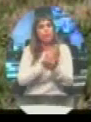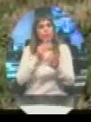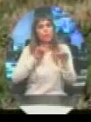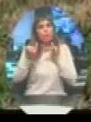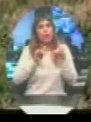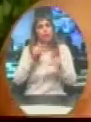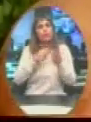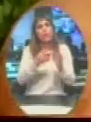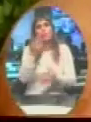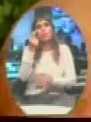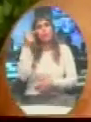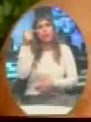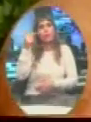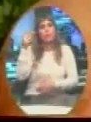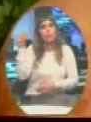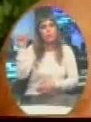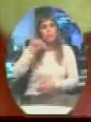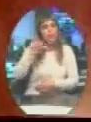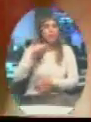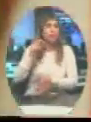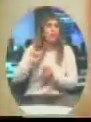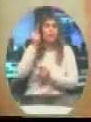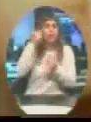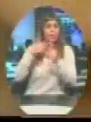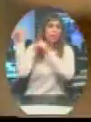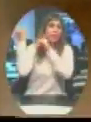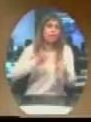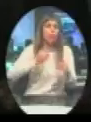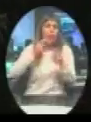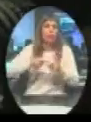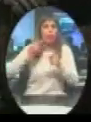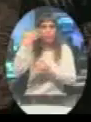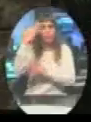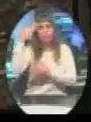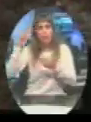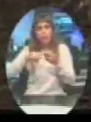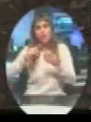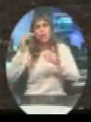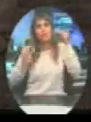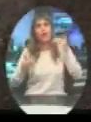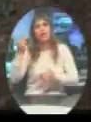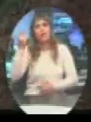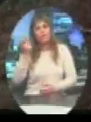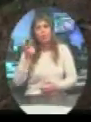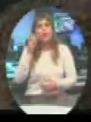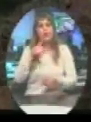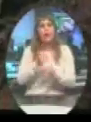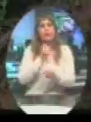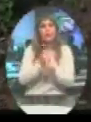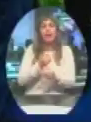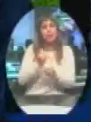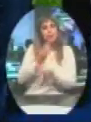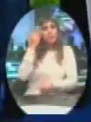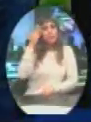המים הגבוהים, ייבוא חקלאים ממדינות זרות, פערי תיווך גבוהים, סוגיית העסקת עובדים זרים בענף